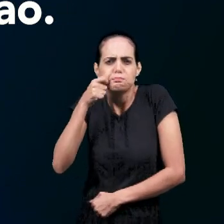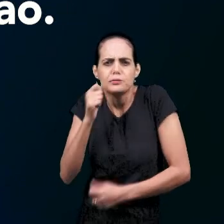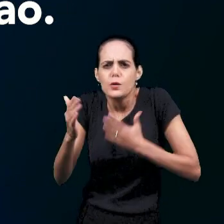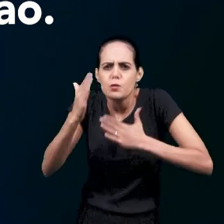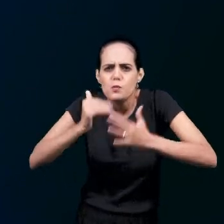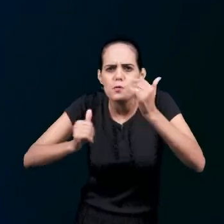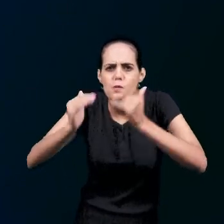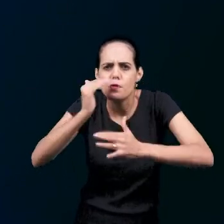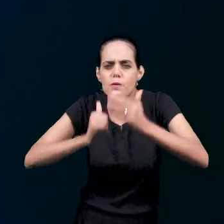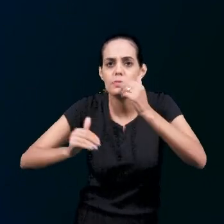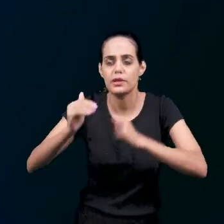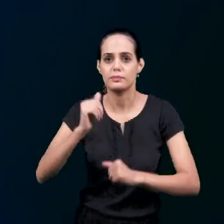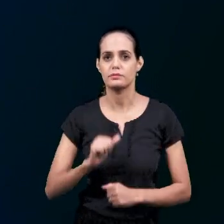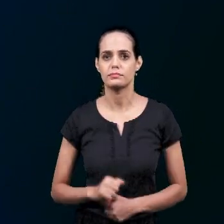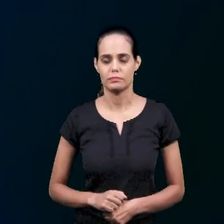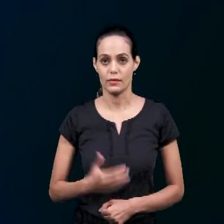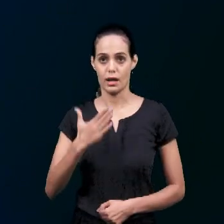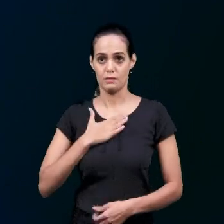amères.